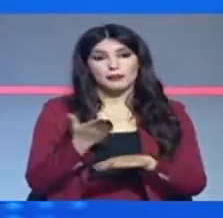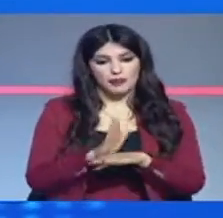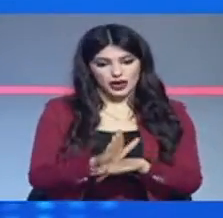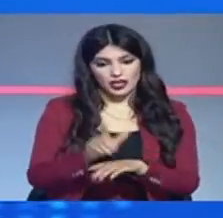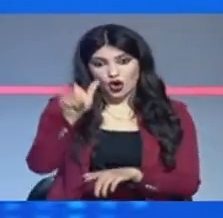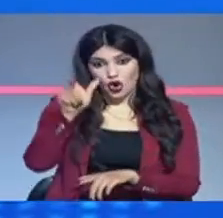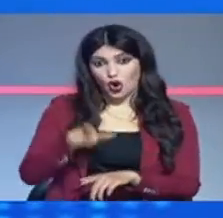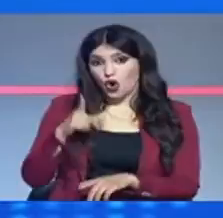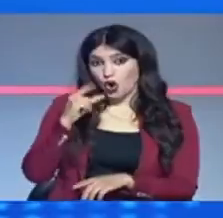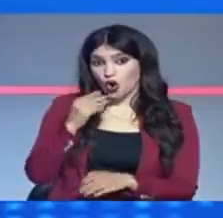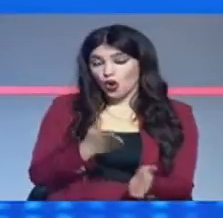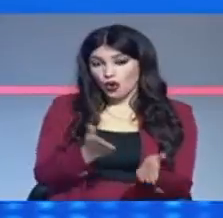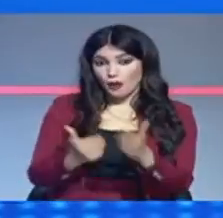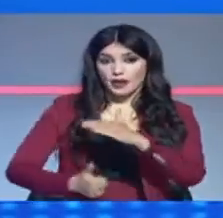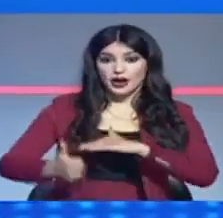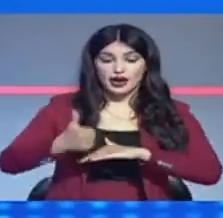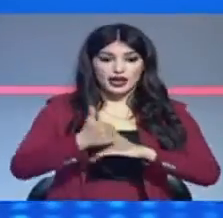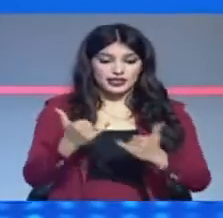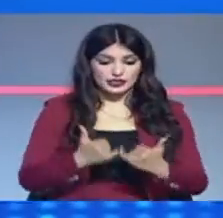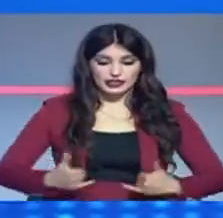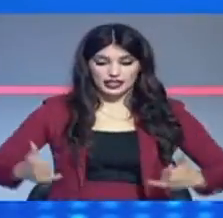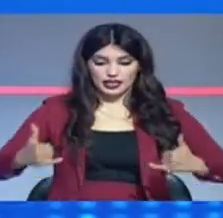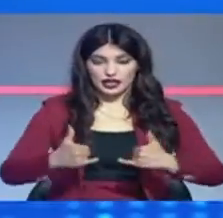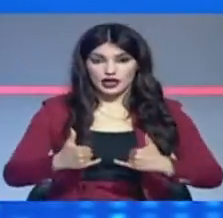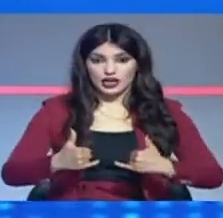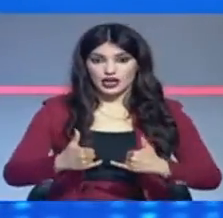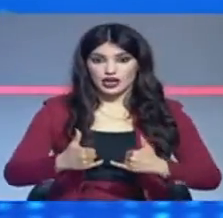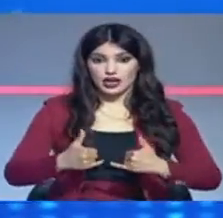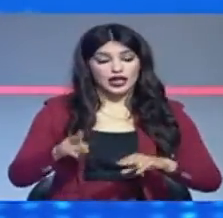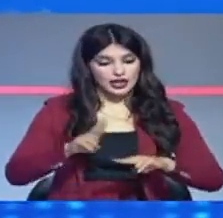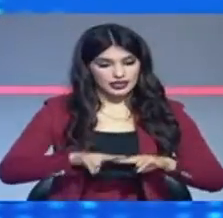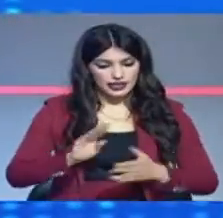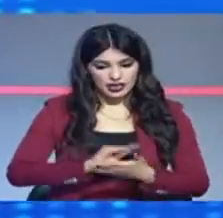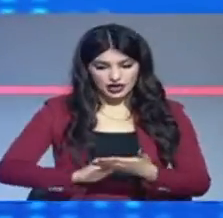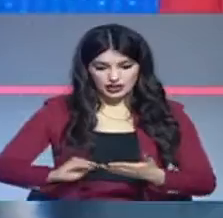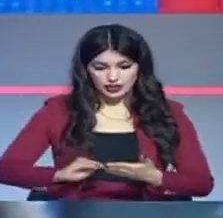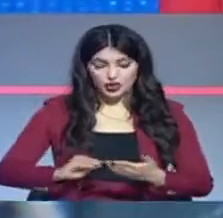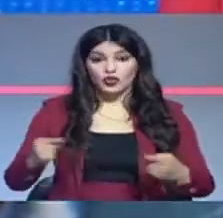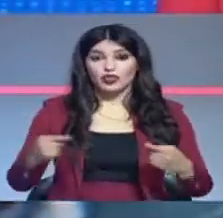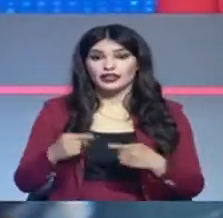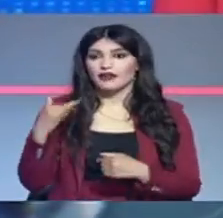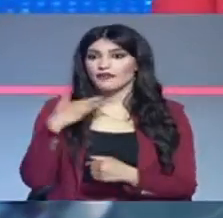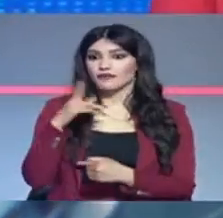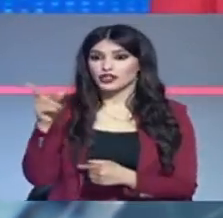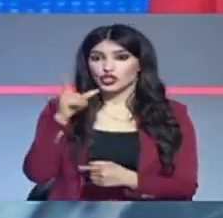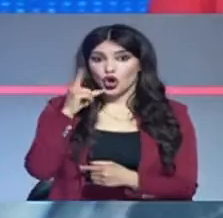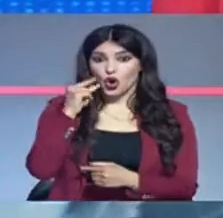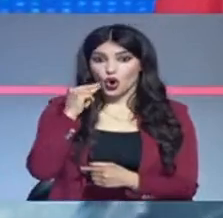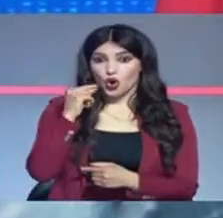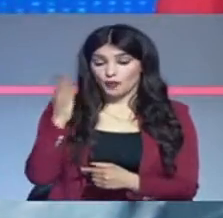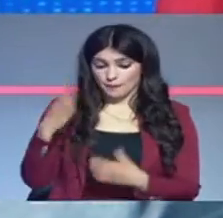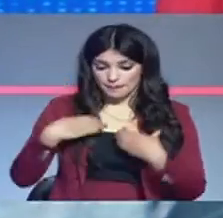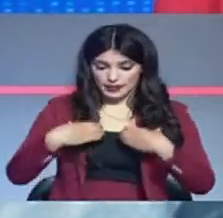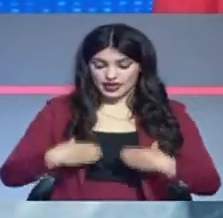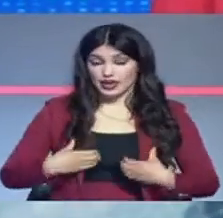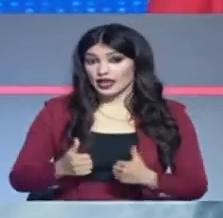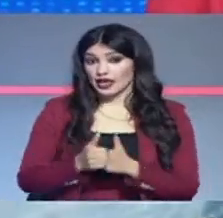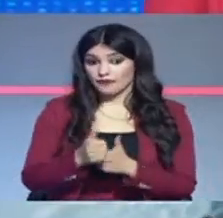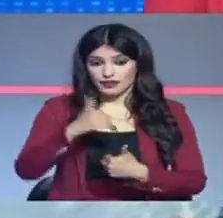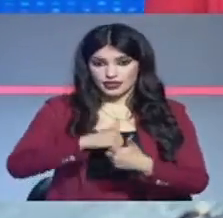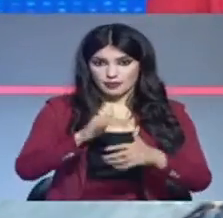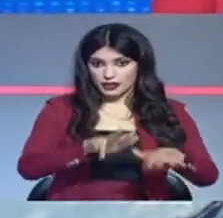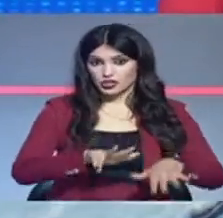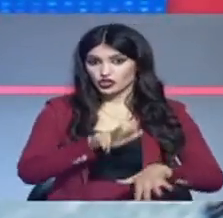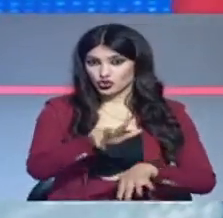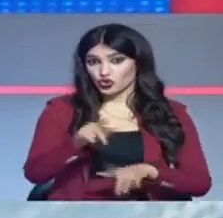ضيف الاخبار الليله رئيس لجنه الاصلاح الاداري ومكافحه الفساد السيد والنائب بدر الدين الجمود الذي اثار الملف باعتباره نائبا